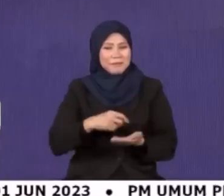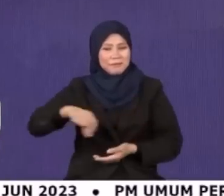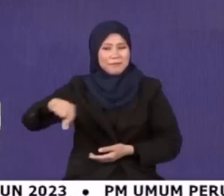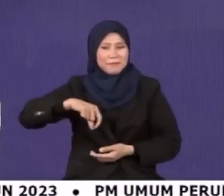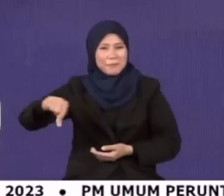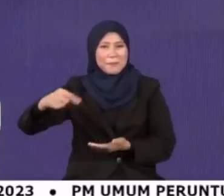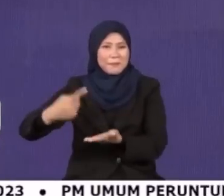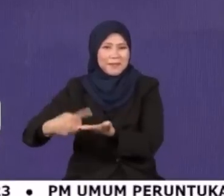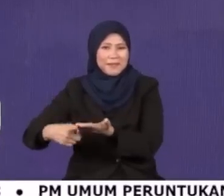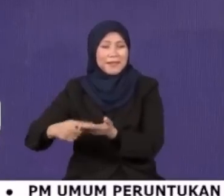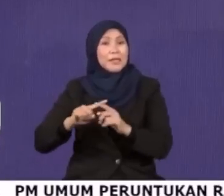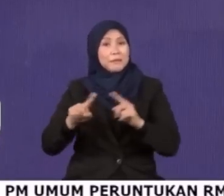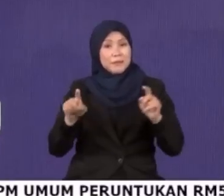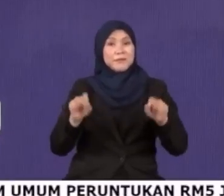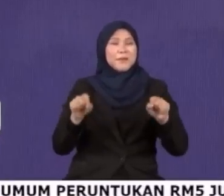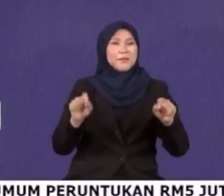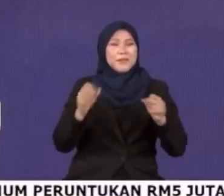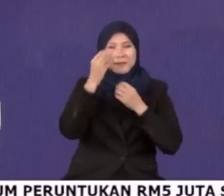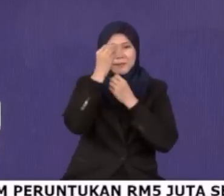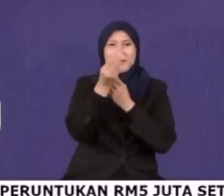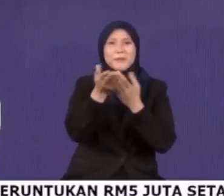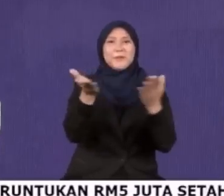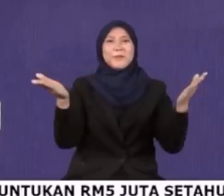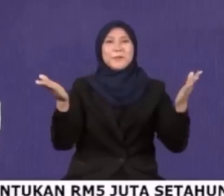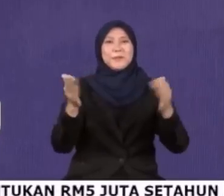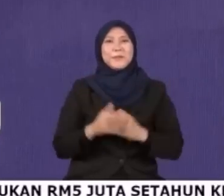tetapi saya ingat boleh untuk